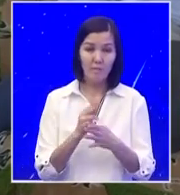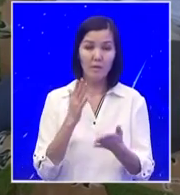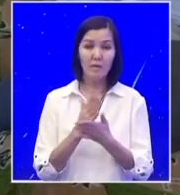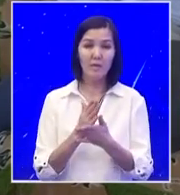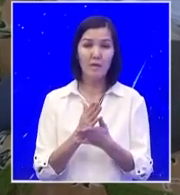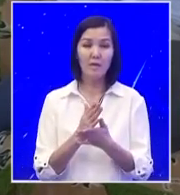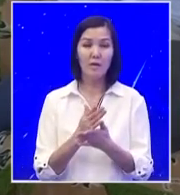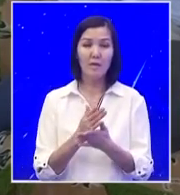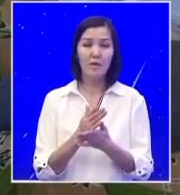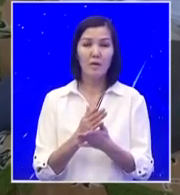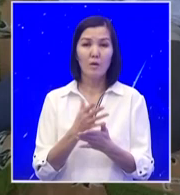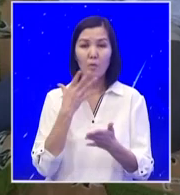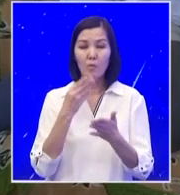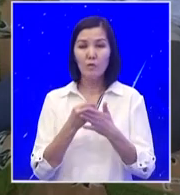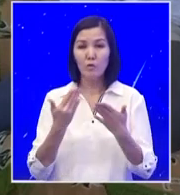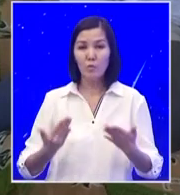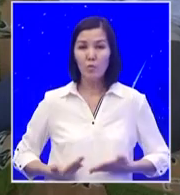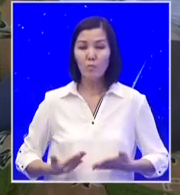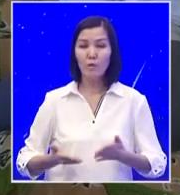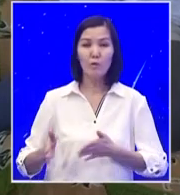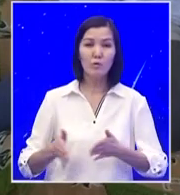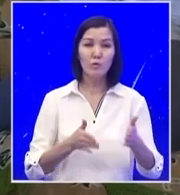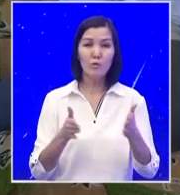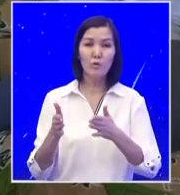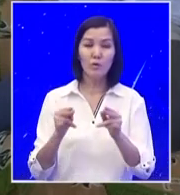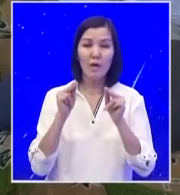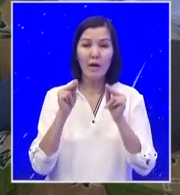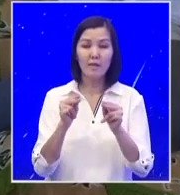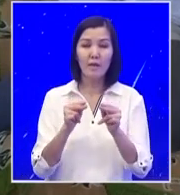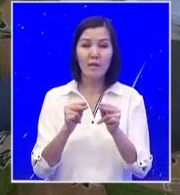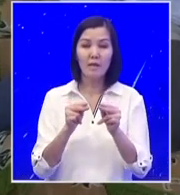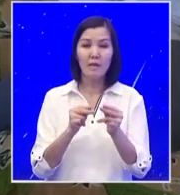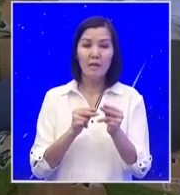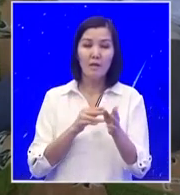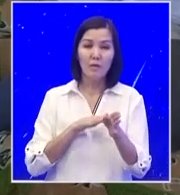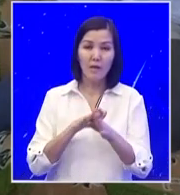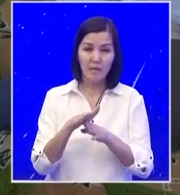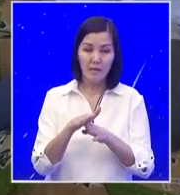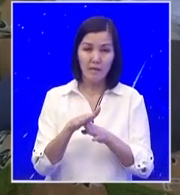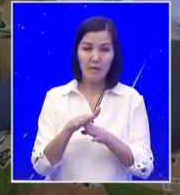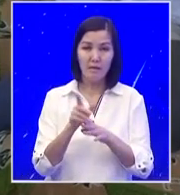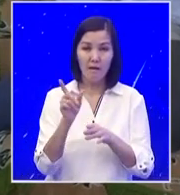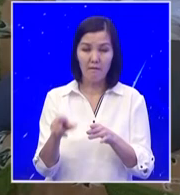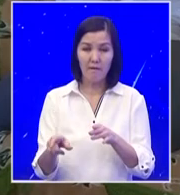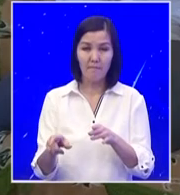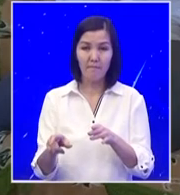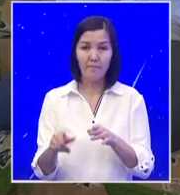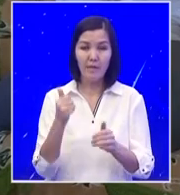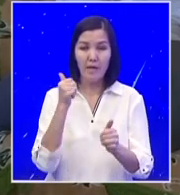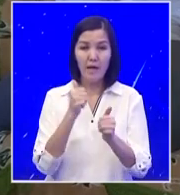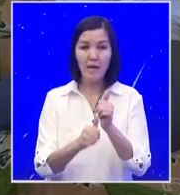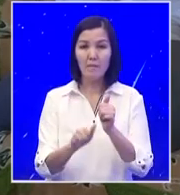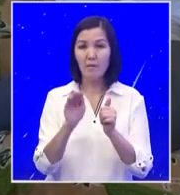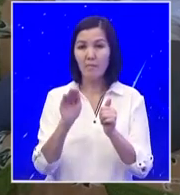да өзінің өмір жолын адал жүріп өткен адам деп айтуға болатын шығар. Әрбір балаға